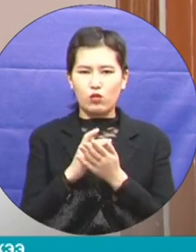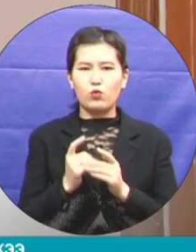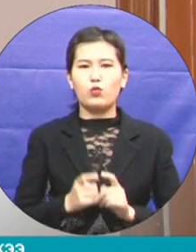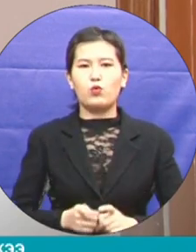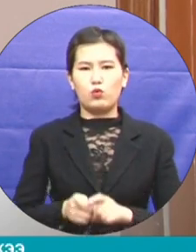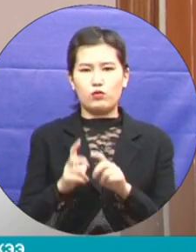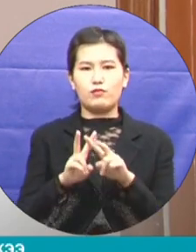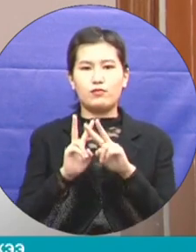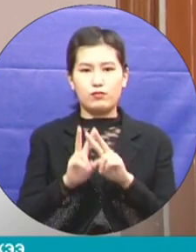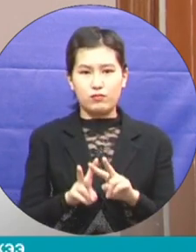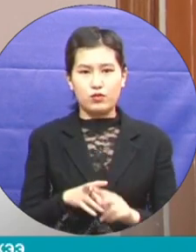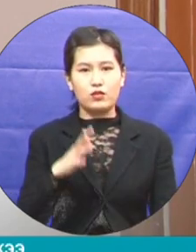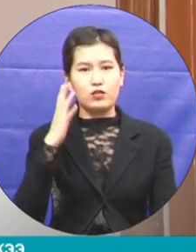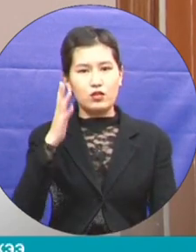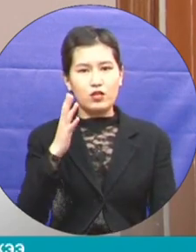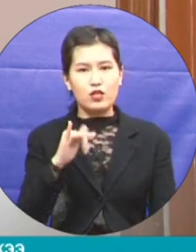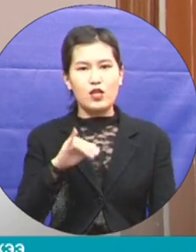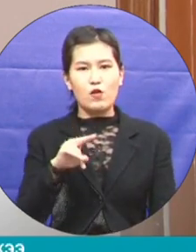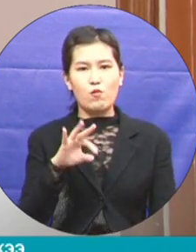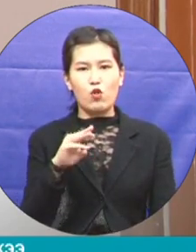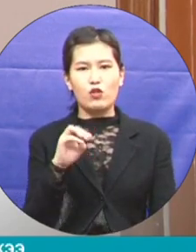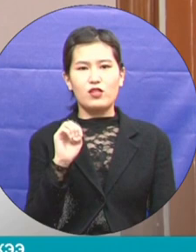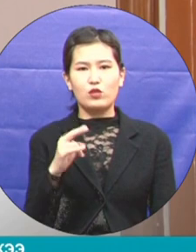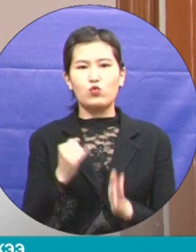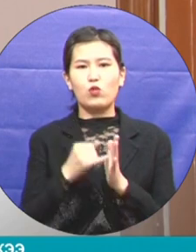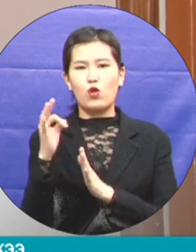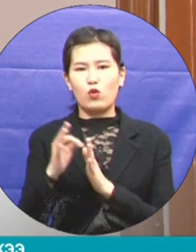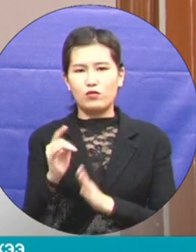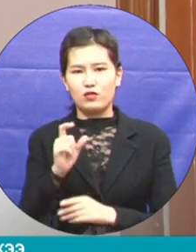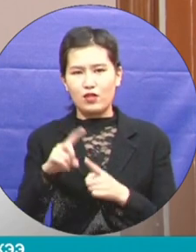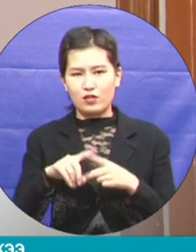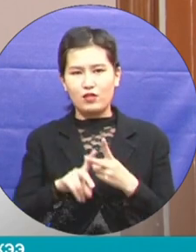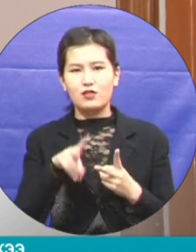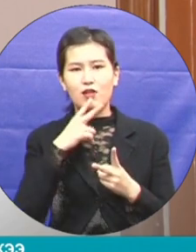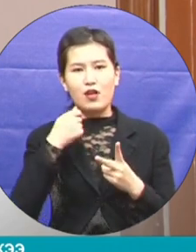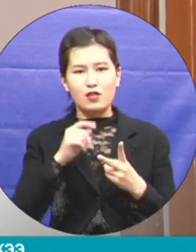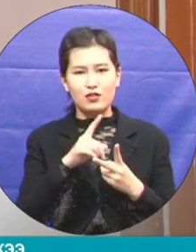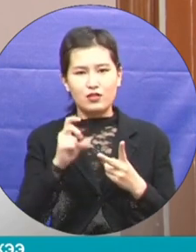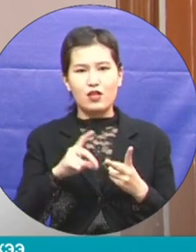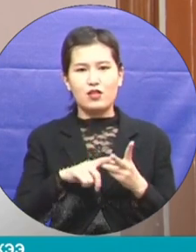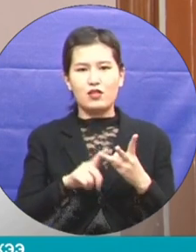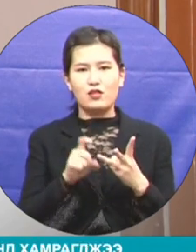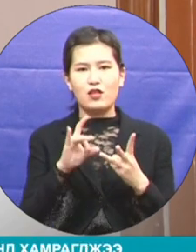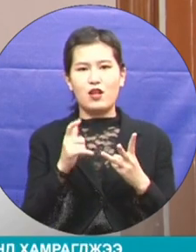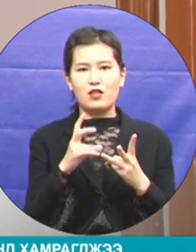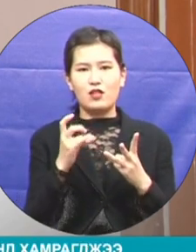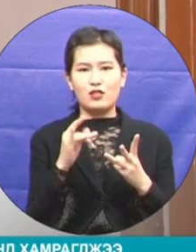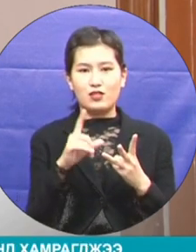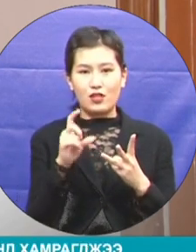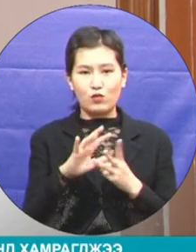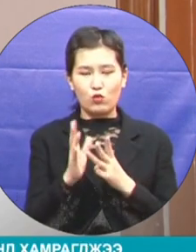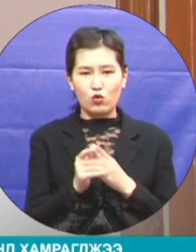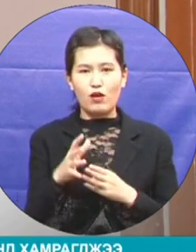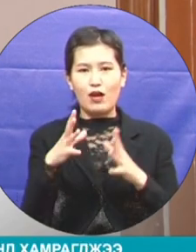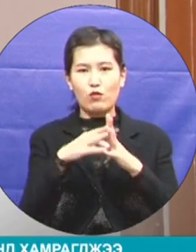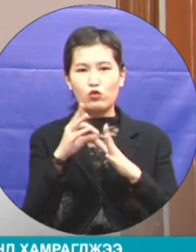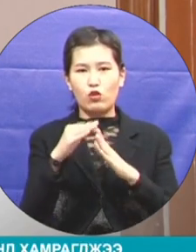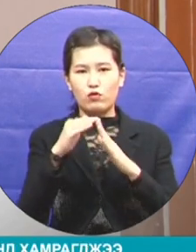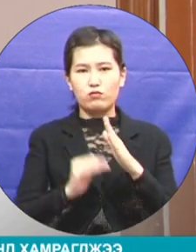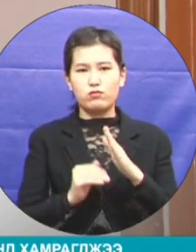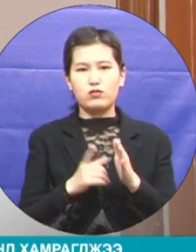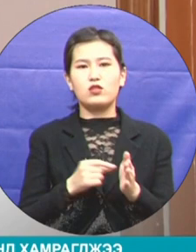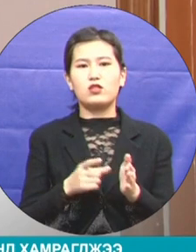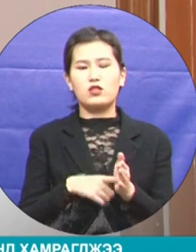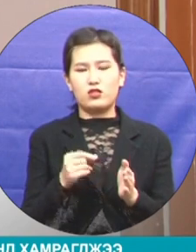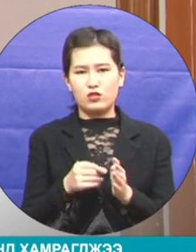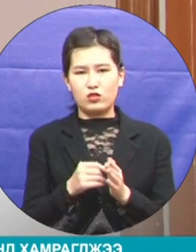байгаа. Цаашдаа ер нь бол энэ ипотекийн зээл, цалингийн зээл, хэрэглээний зээлүүдийн нэг оронтой тоонд одоо энэ оруулах шаардлагатай. Тийм учраас ийм боломж олцох